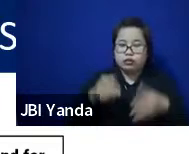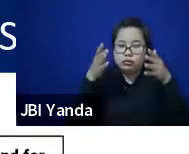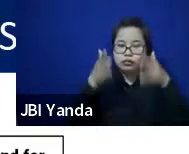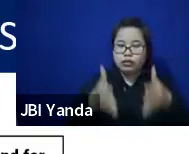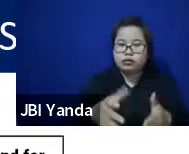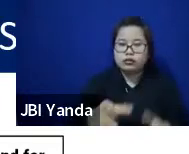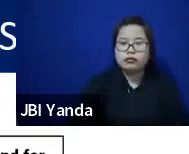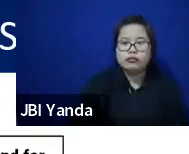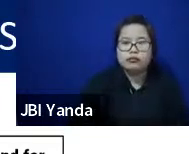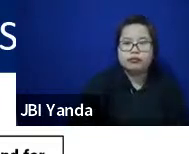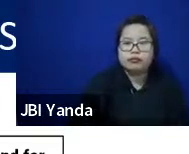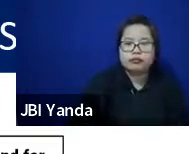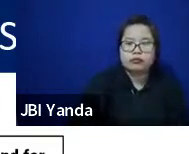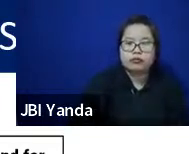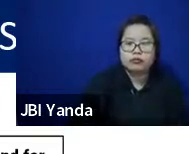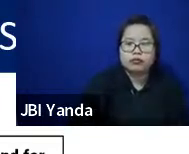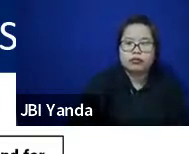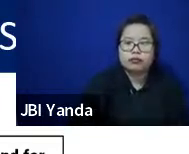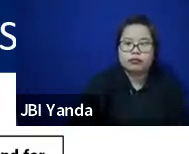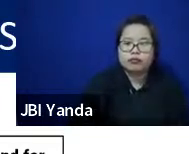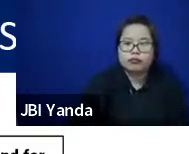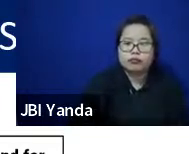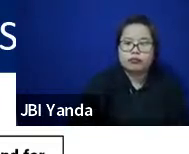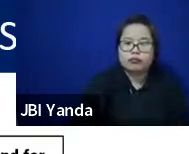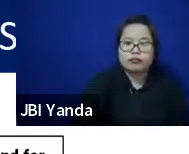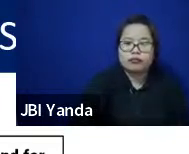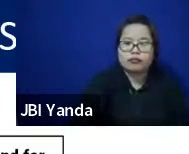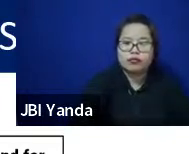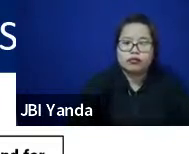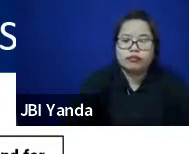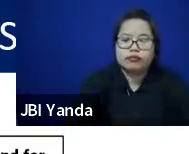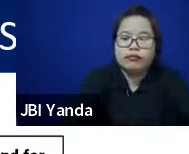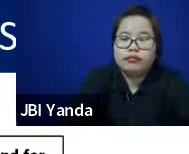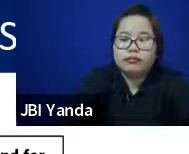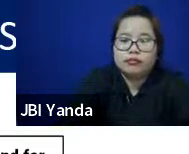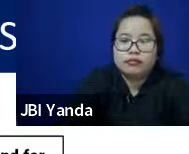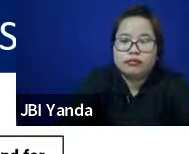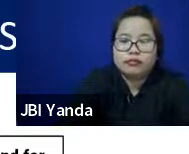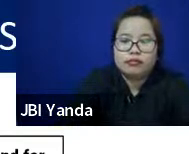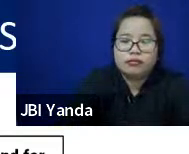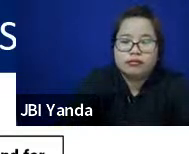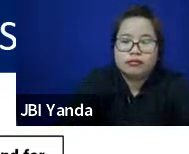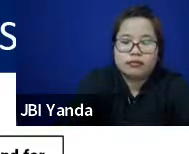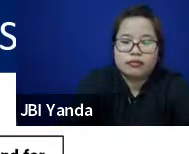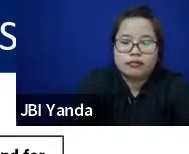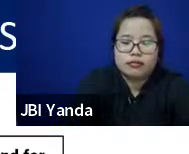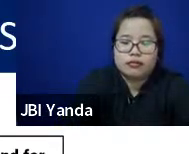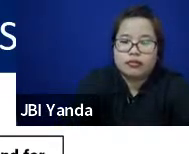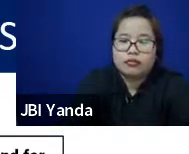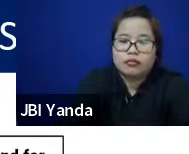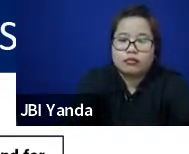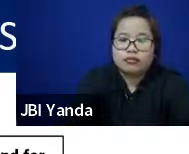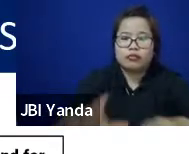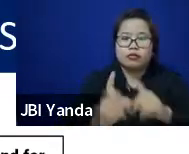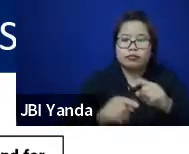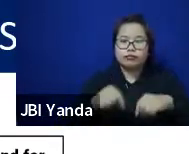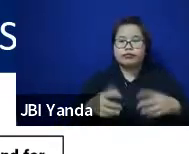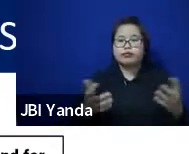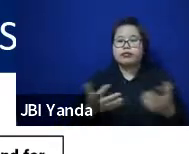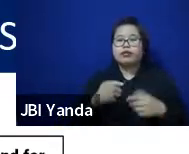afford, jadi tidak bisa tersedia. Kemudian juga dari sisi funding, itu government masih sangat kecil, hanya 3,8%.